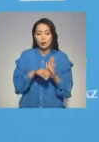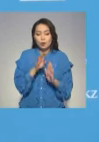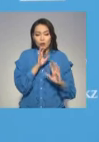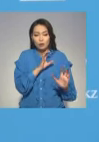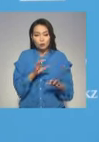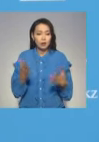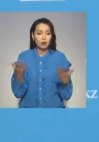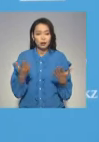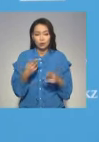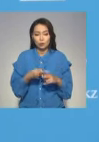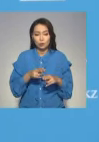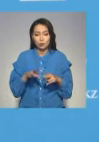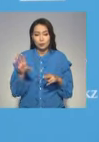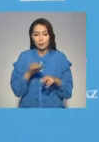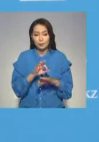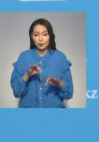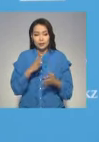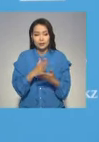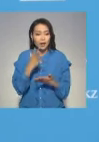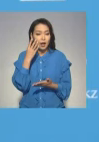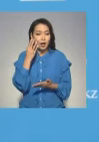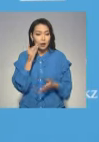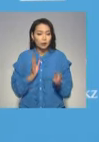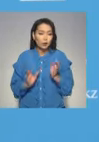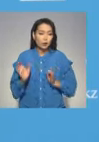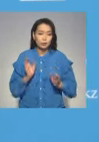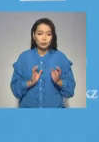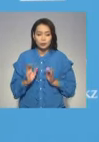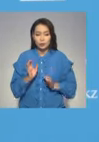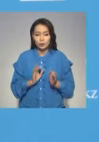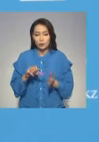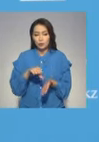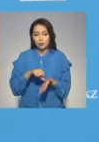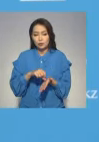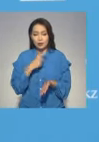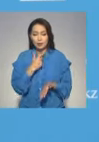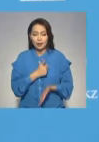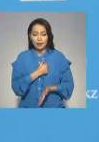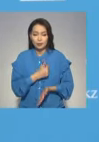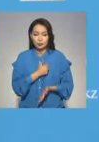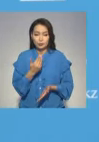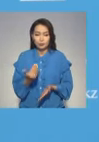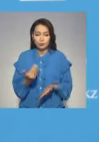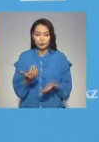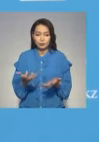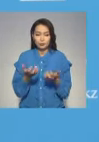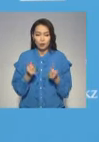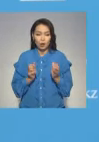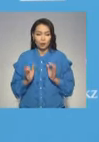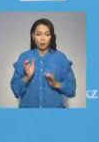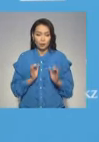тоқталды. Алматылық институтта құрлықтық әскери институтында десантты шабуылдау